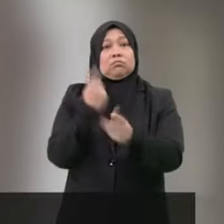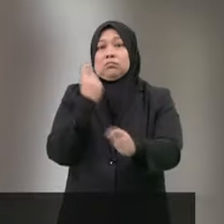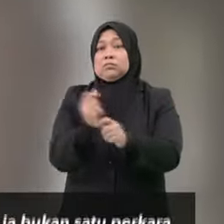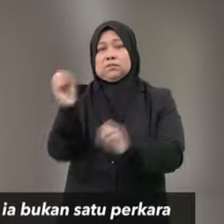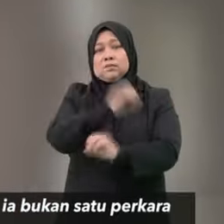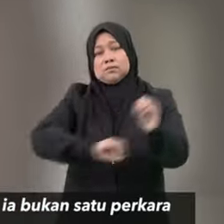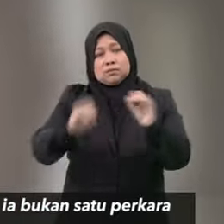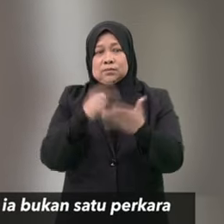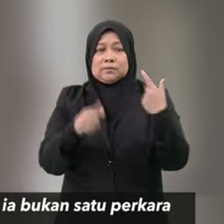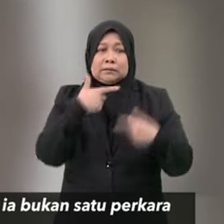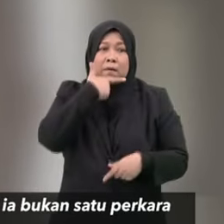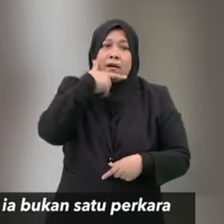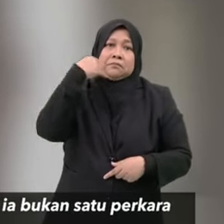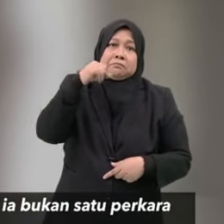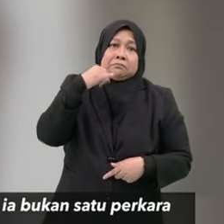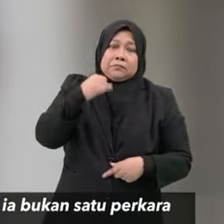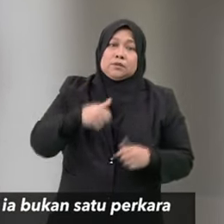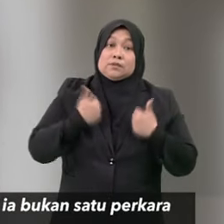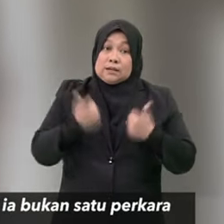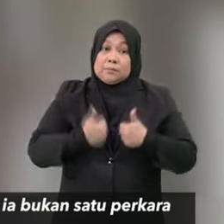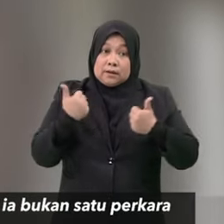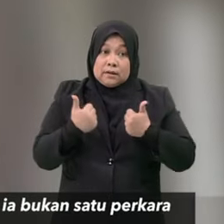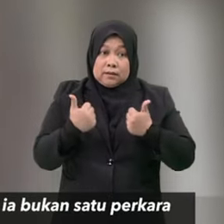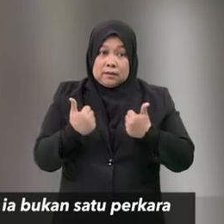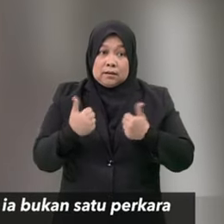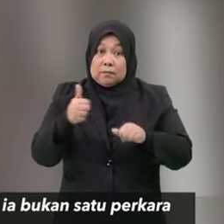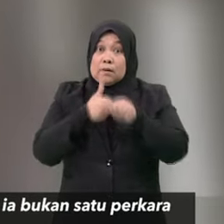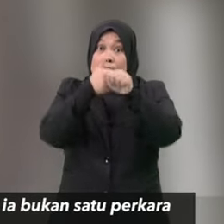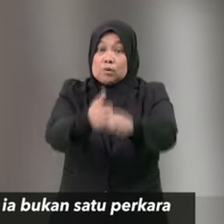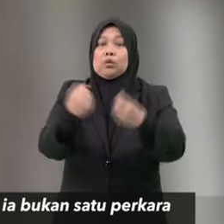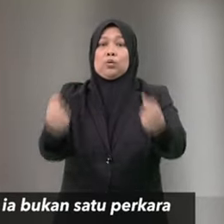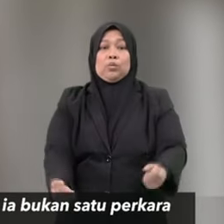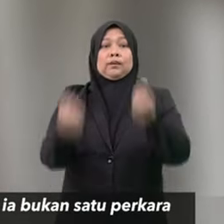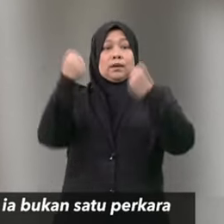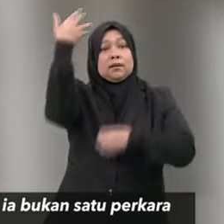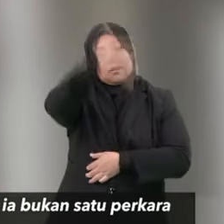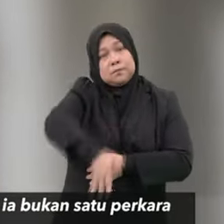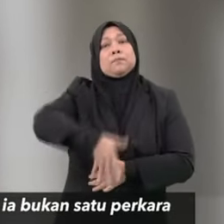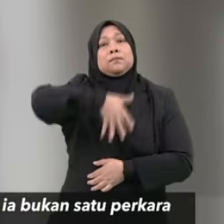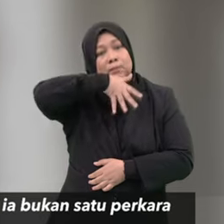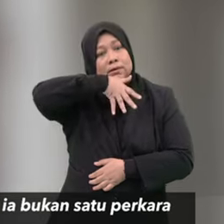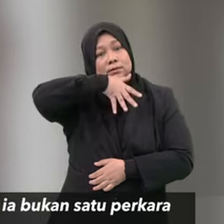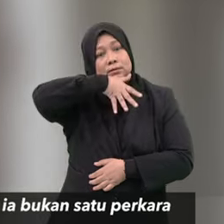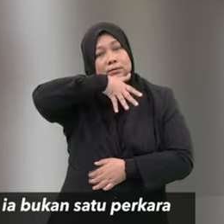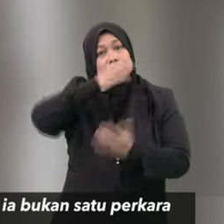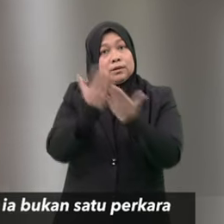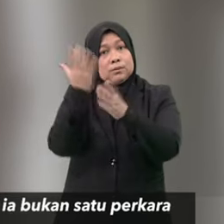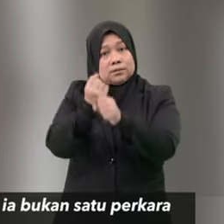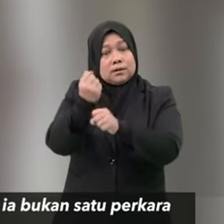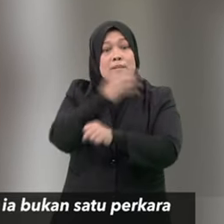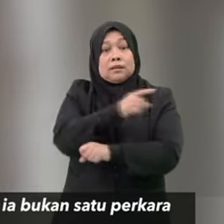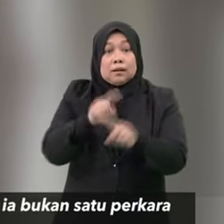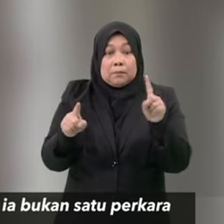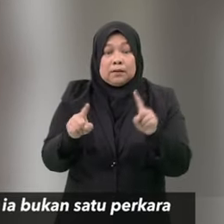kami cuba mencari kelihatan dan menerima untuk mengikuti sunnat Nabi Muhammad SAW. Tapi